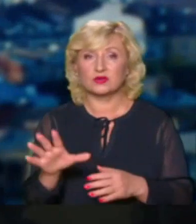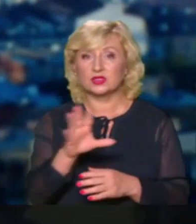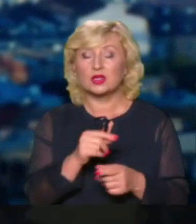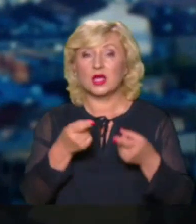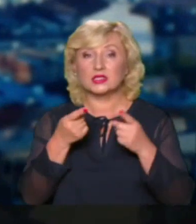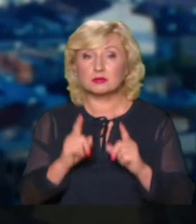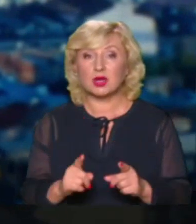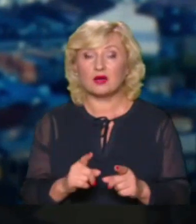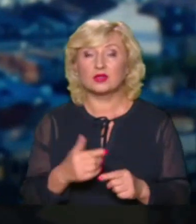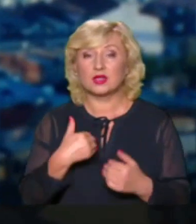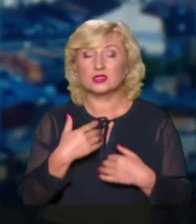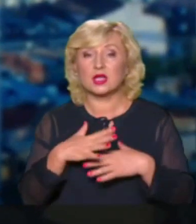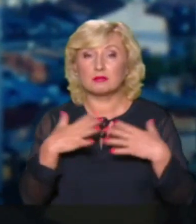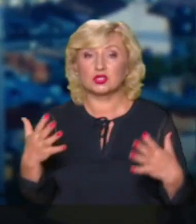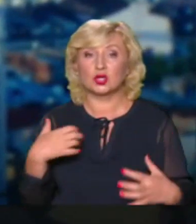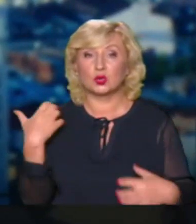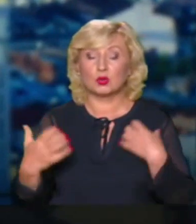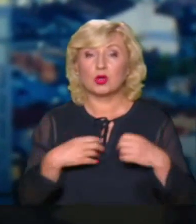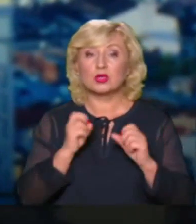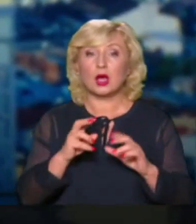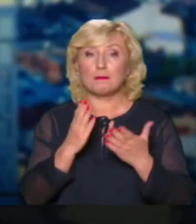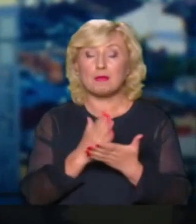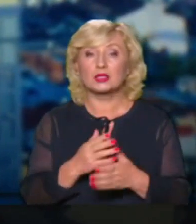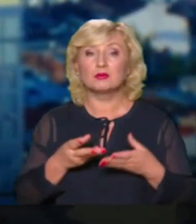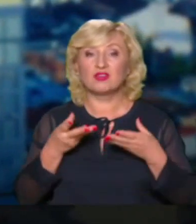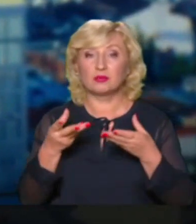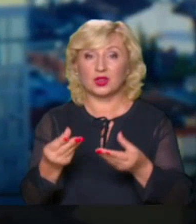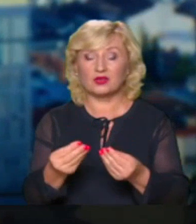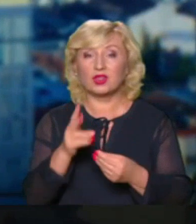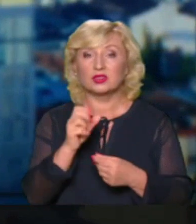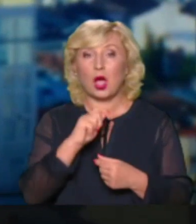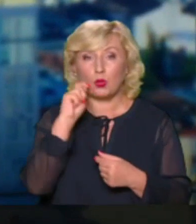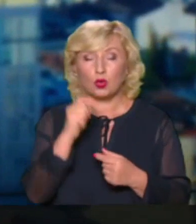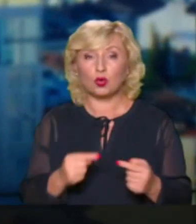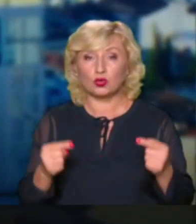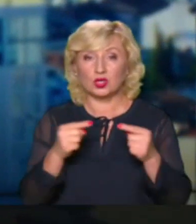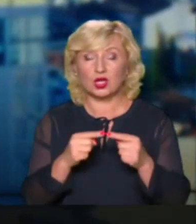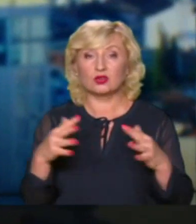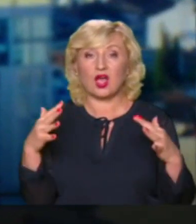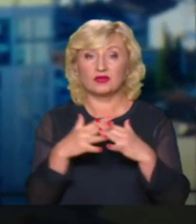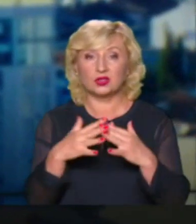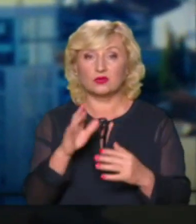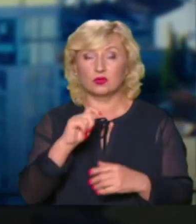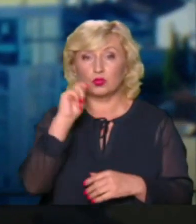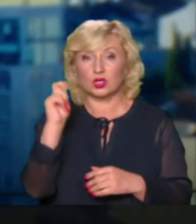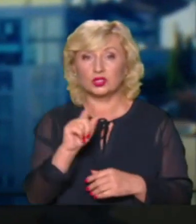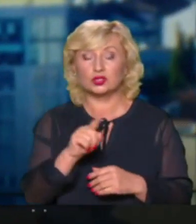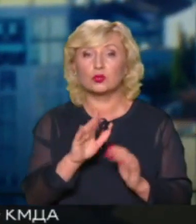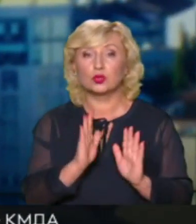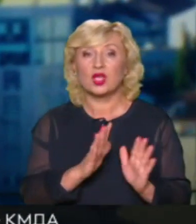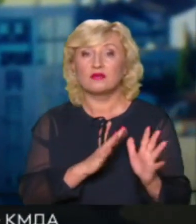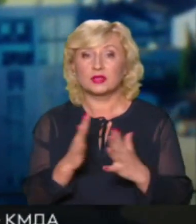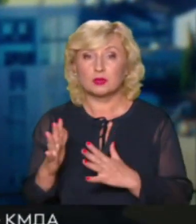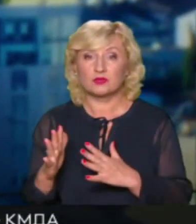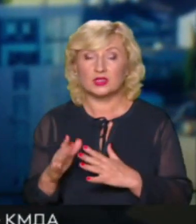Насправді нас найбільше турбує, як це матиме вплив на Україну, а конкретно на війну в Україні, те, що буде відбуватися в